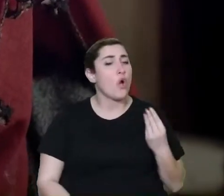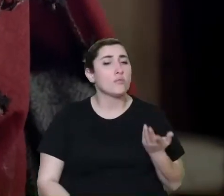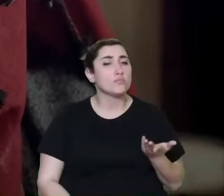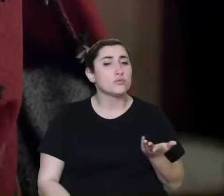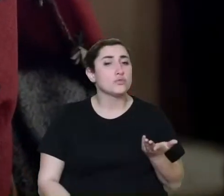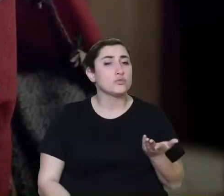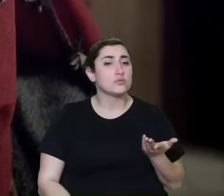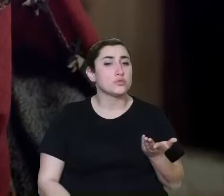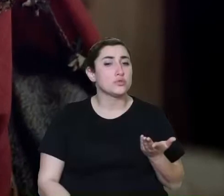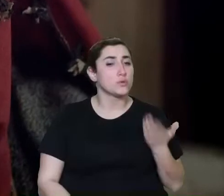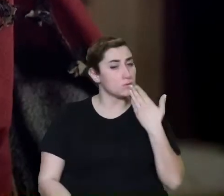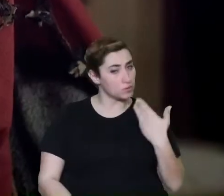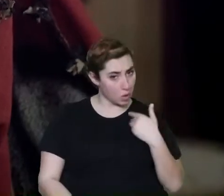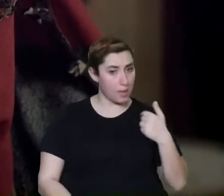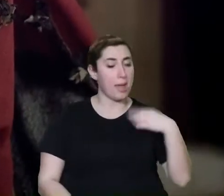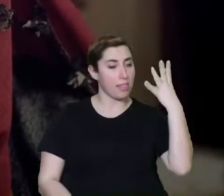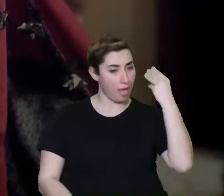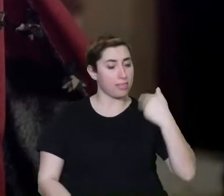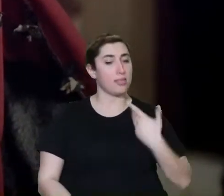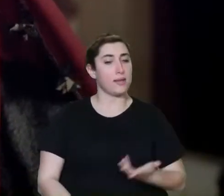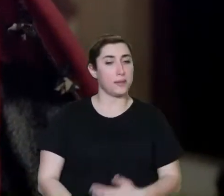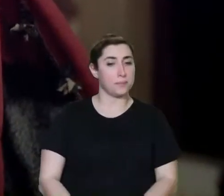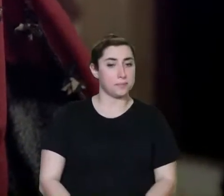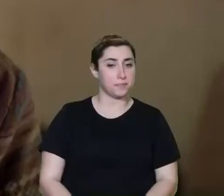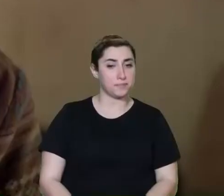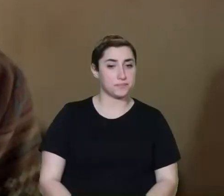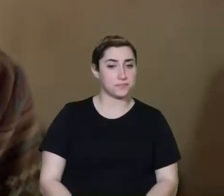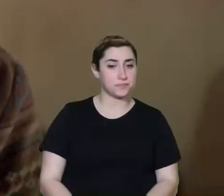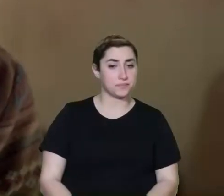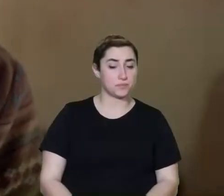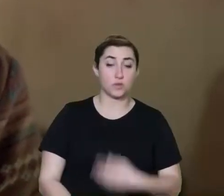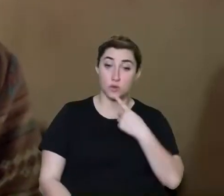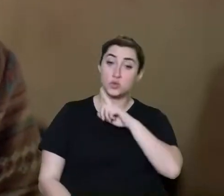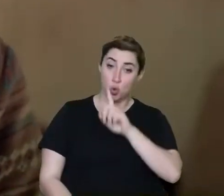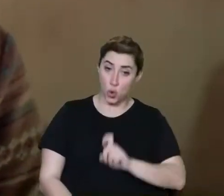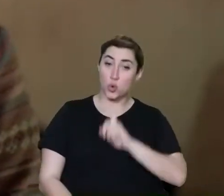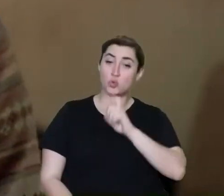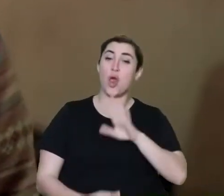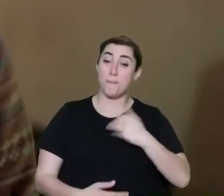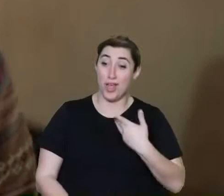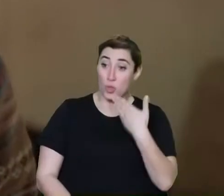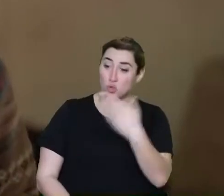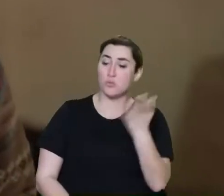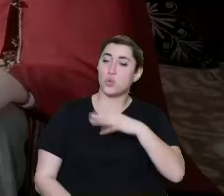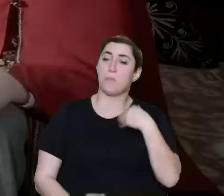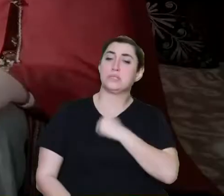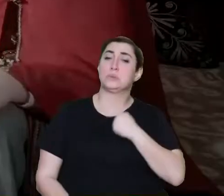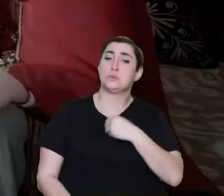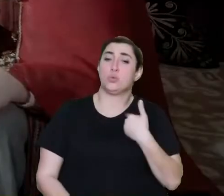Neymiş? De hele de biz de bilelim sebebimizi. Sorarsın sorarsın ama söylerim